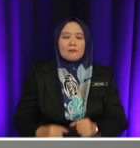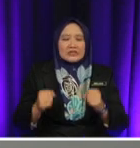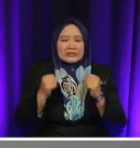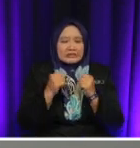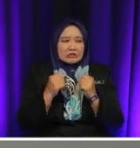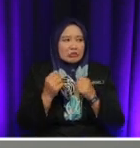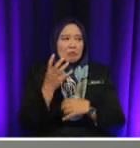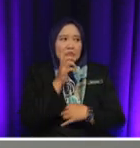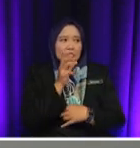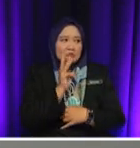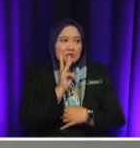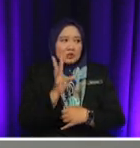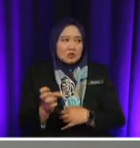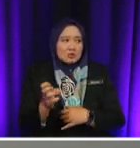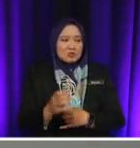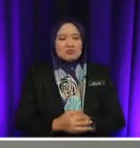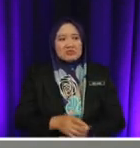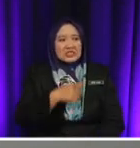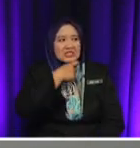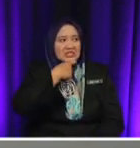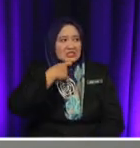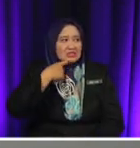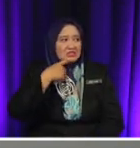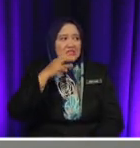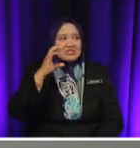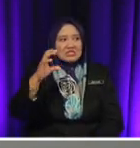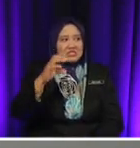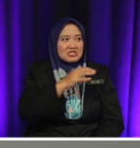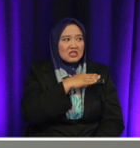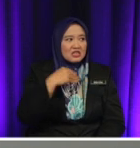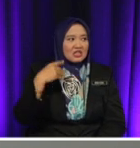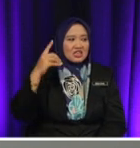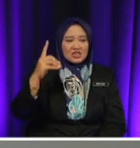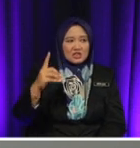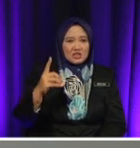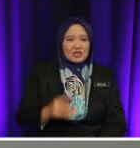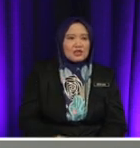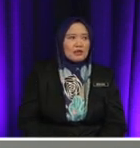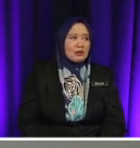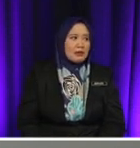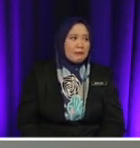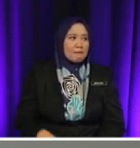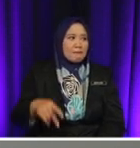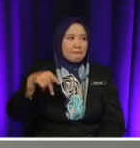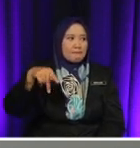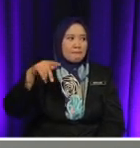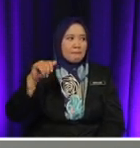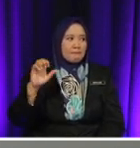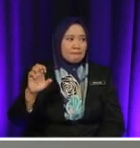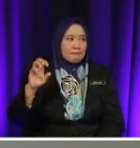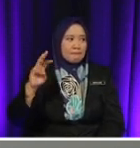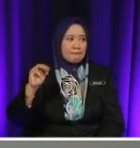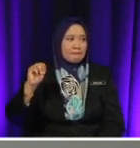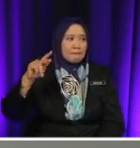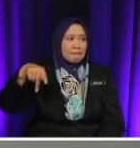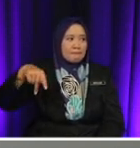pemposturan okey di mana Di sini kita tahu penyejuk bekuan itu menunjukkan bahawa dia sangat beku Oke Adakah